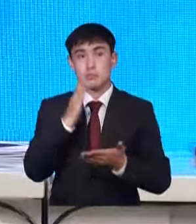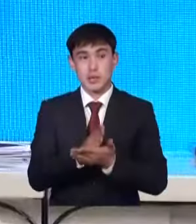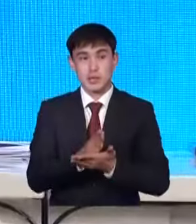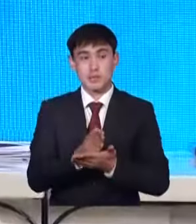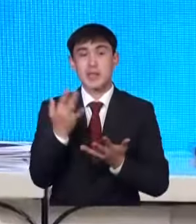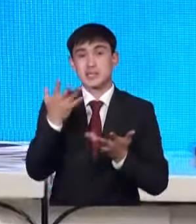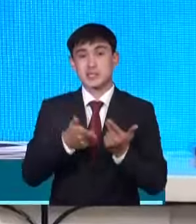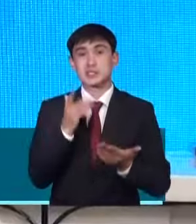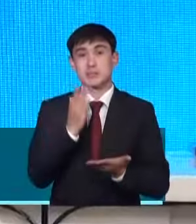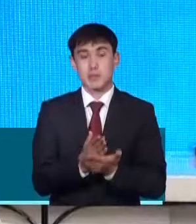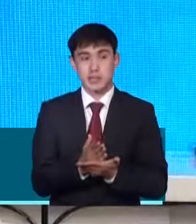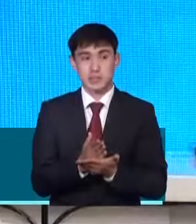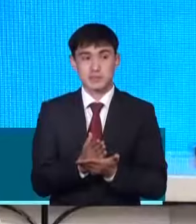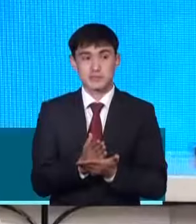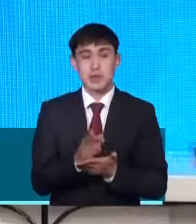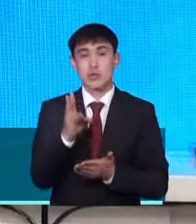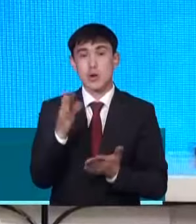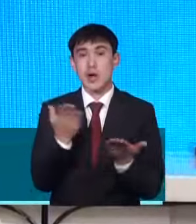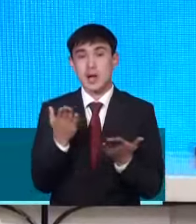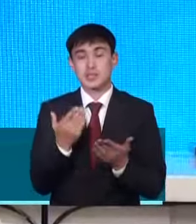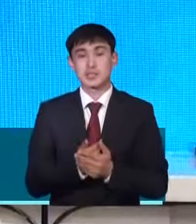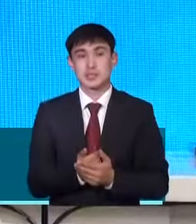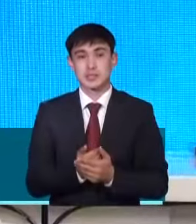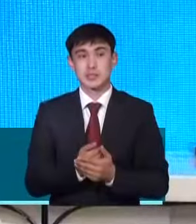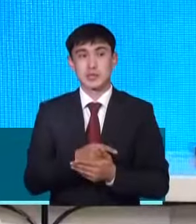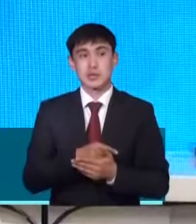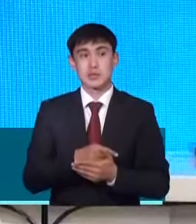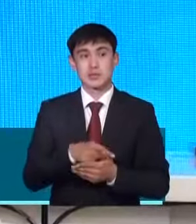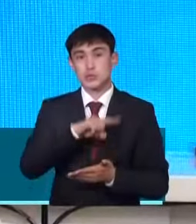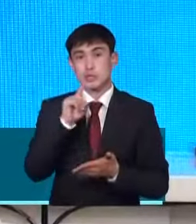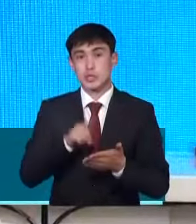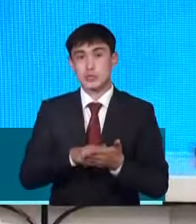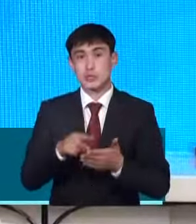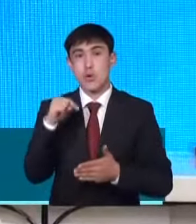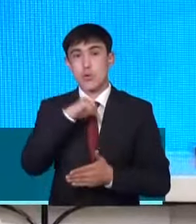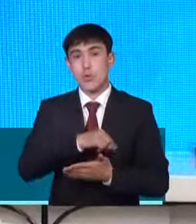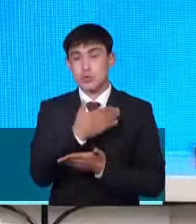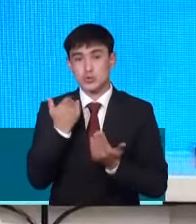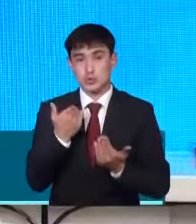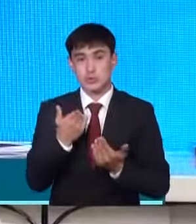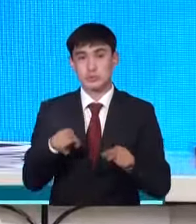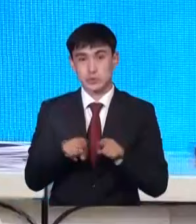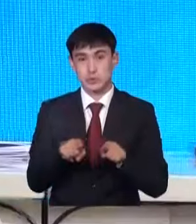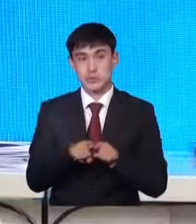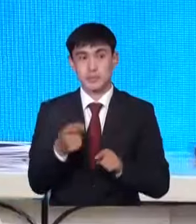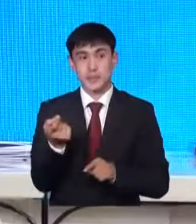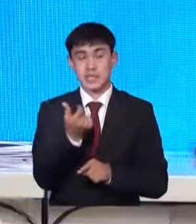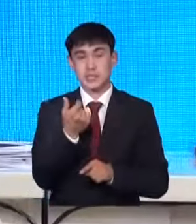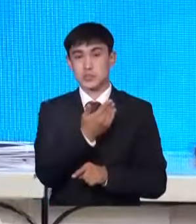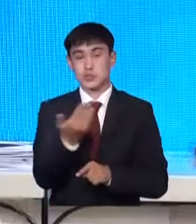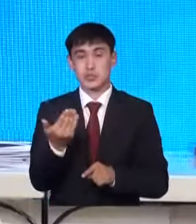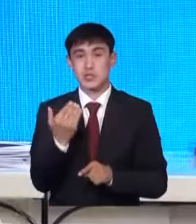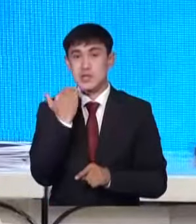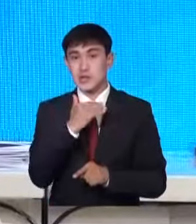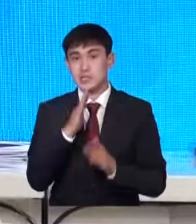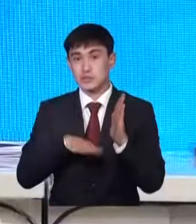Сандық жағынан бар. Бірақ қай жеренің сұрағынан түсініп отқаным көңілің толмайды. Солай ғой. Кішкене солардың